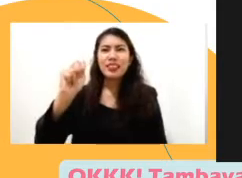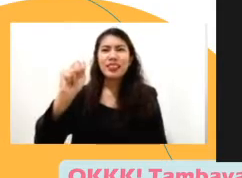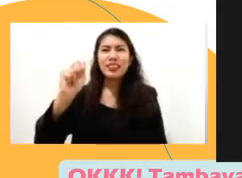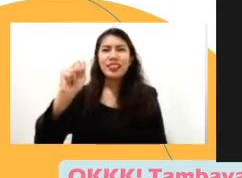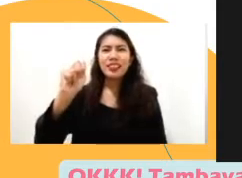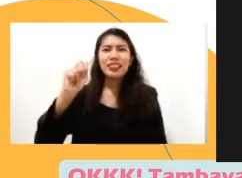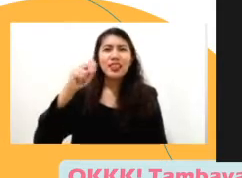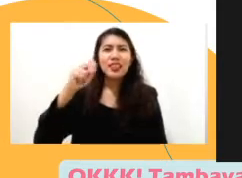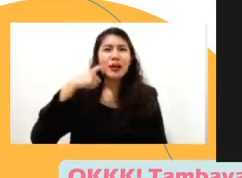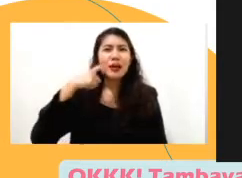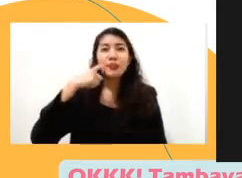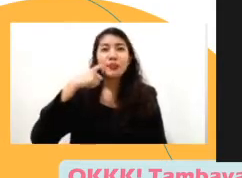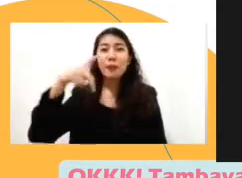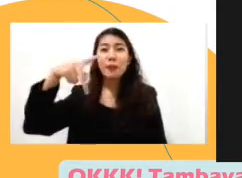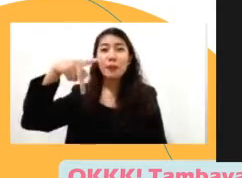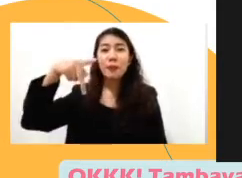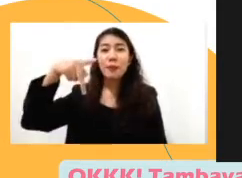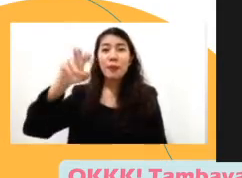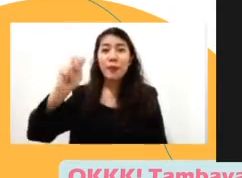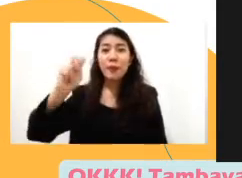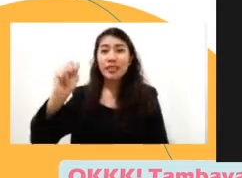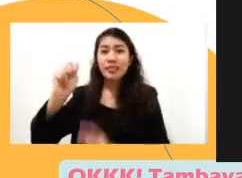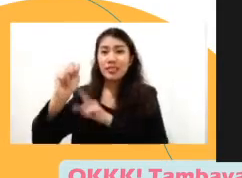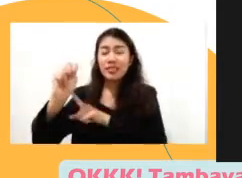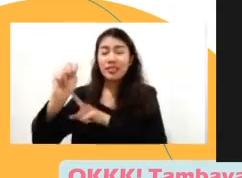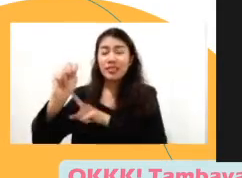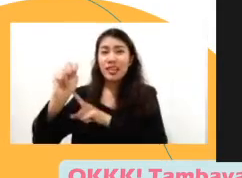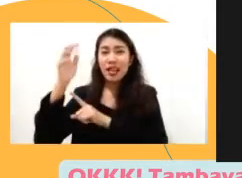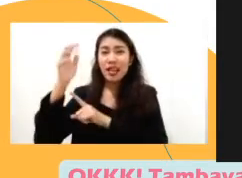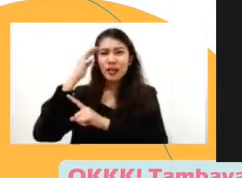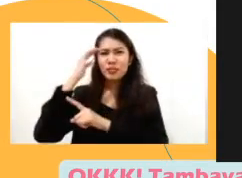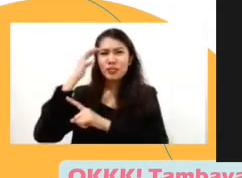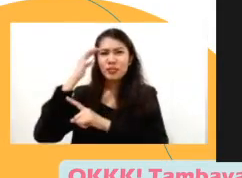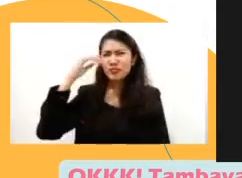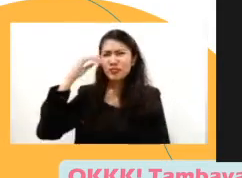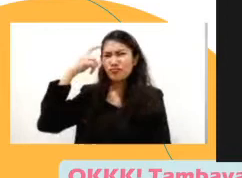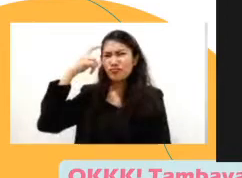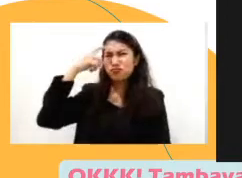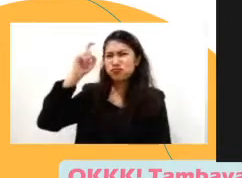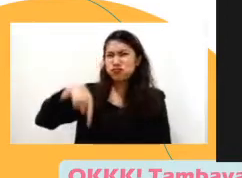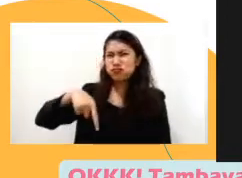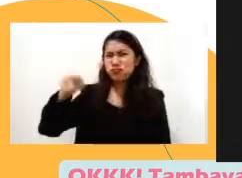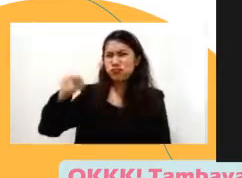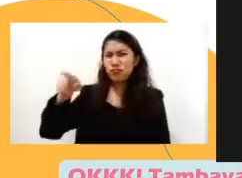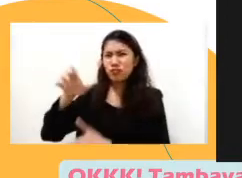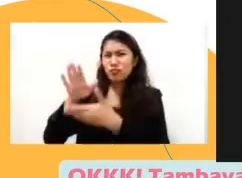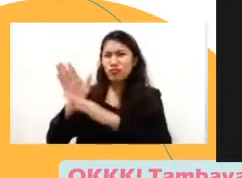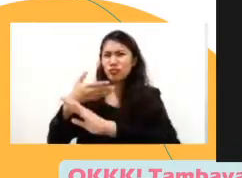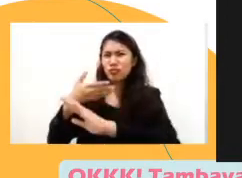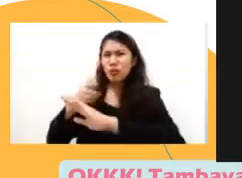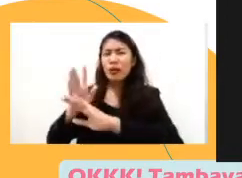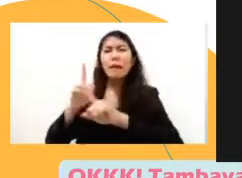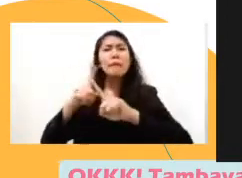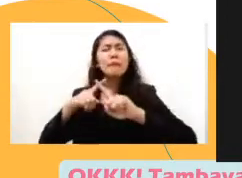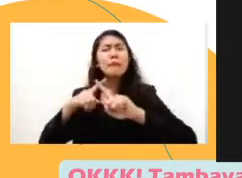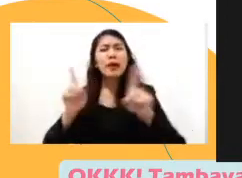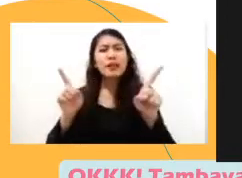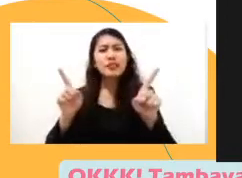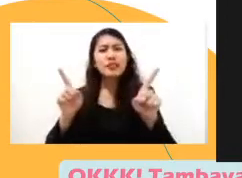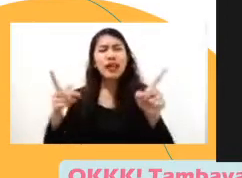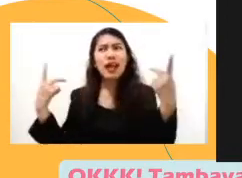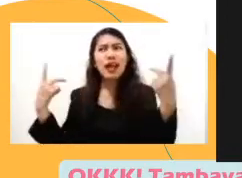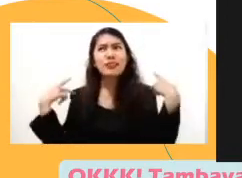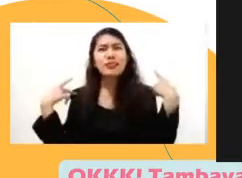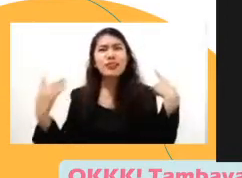wala naman siyang coherence. Wala siyang coherence, pero meron siyang nai-insight